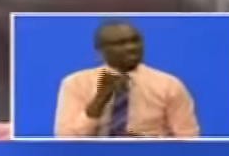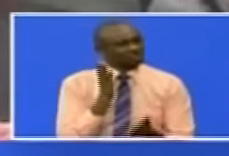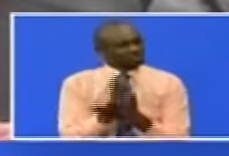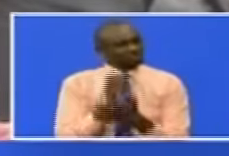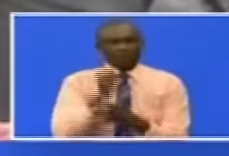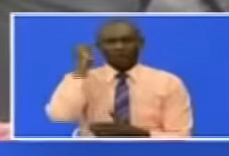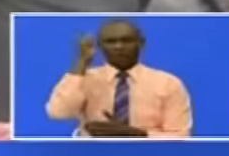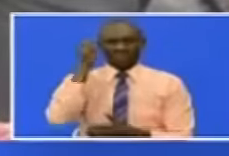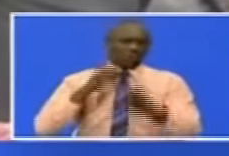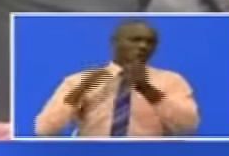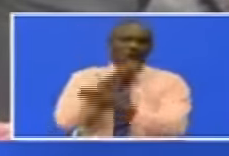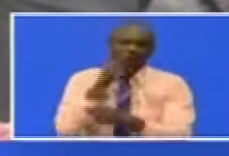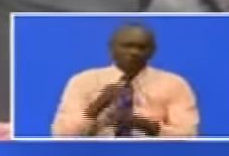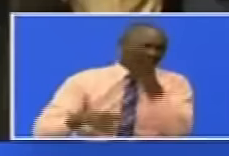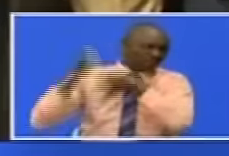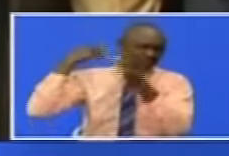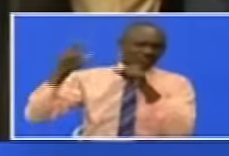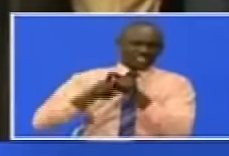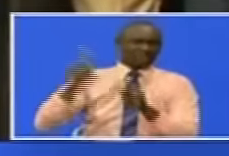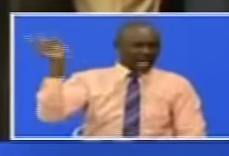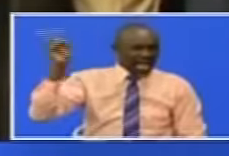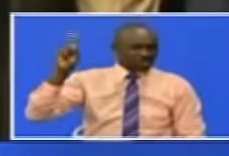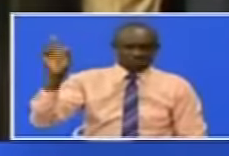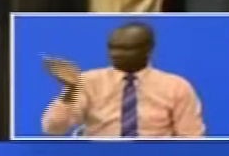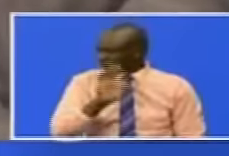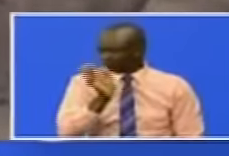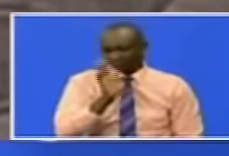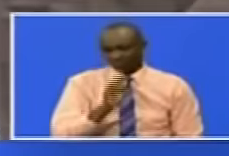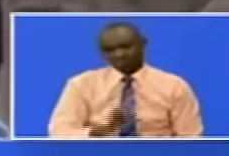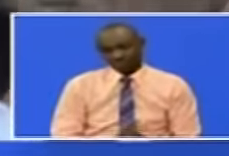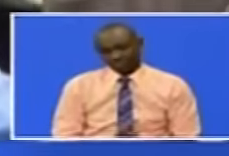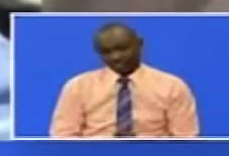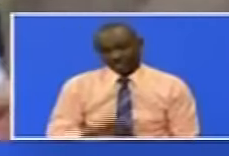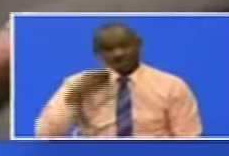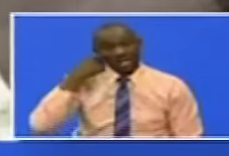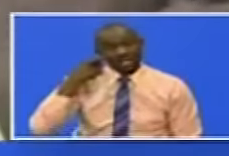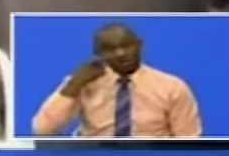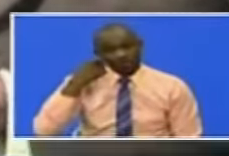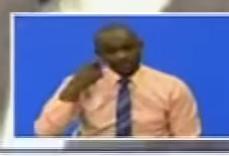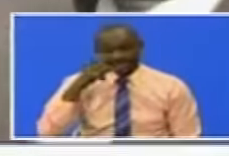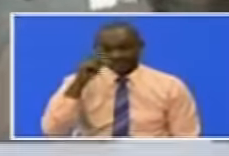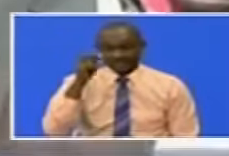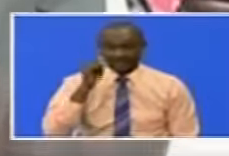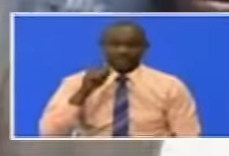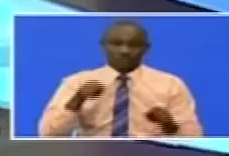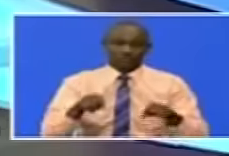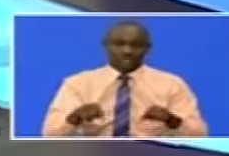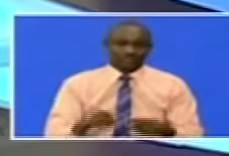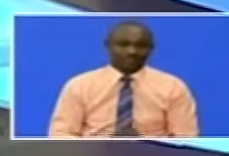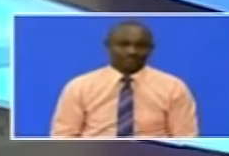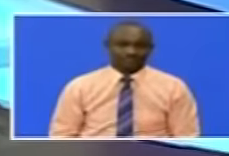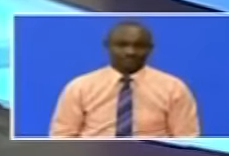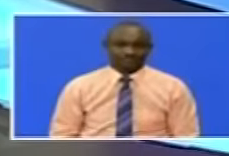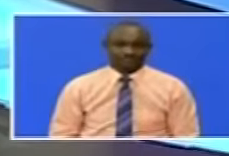siasa za katika enzi za utawala wa chama kimoja cha KANU. Mary Kilobi, KTN Leo.